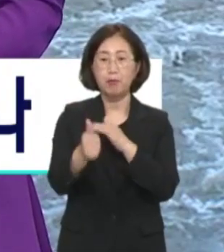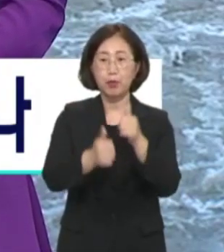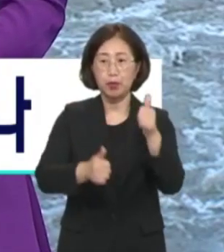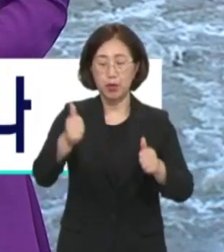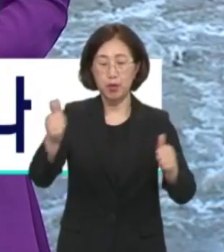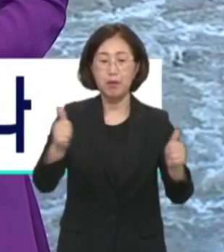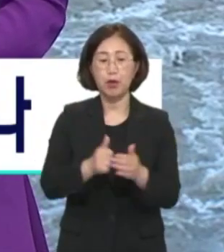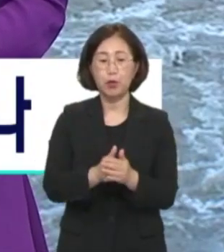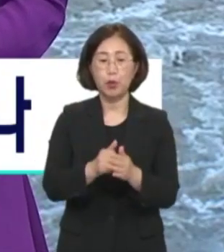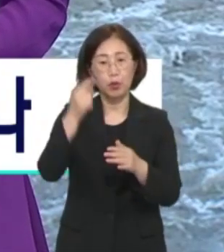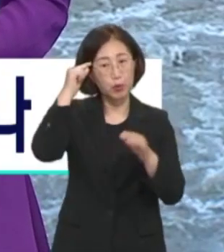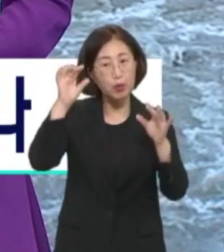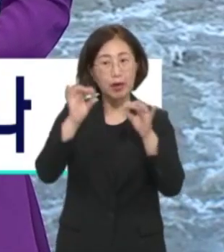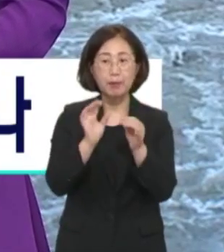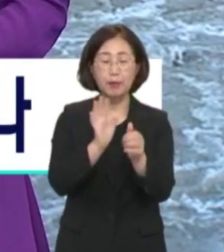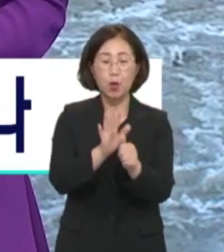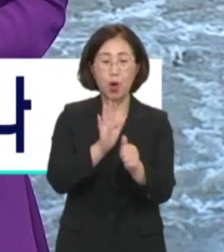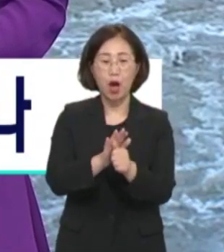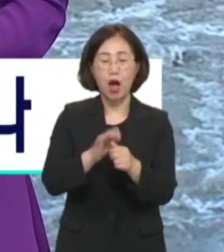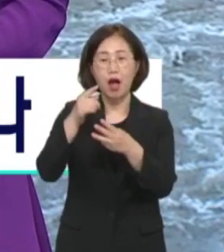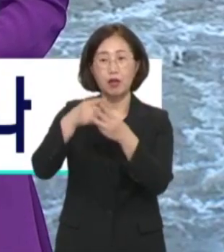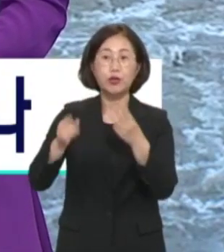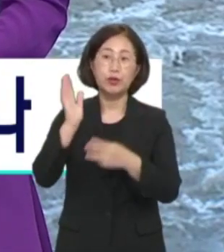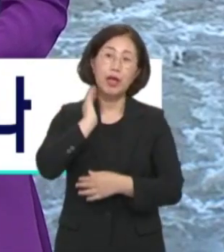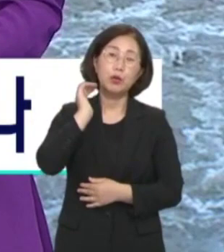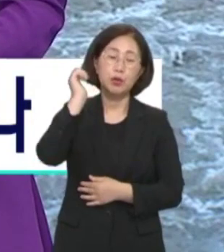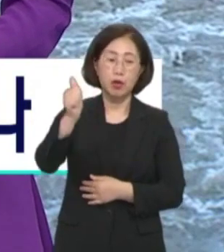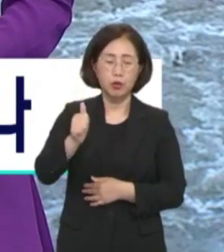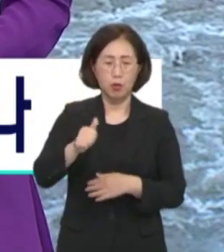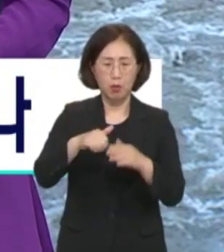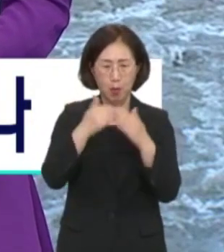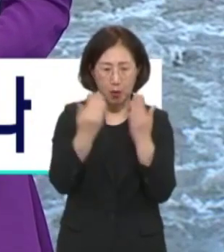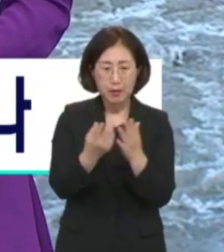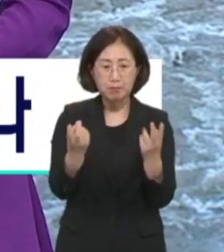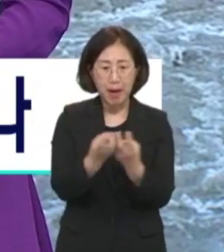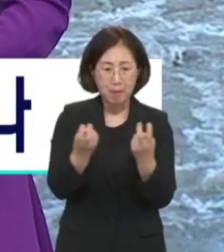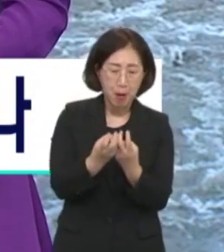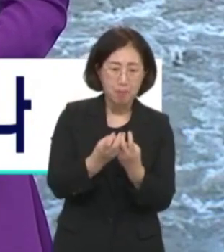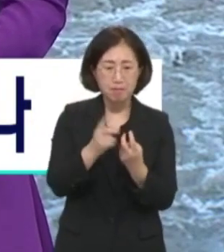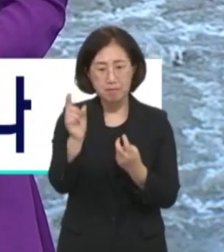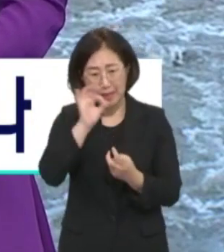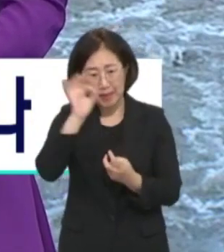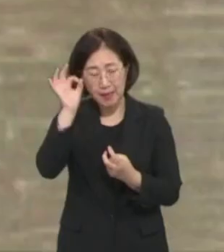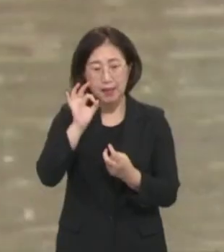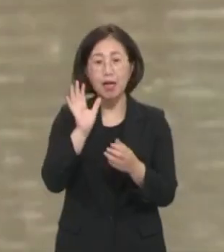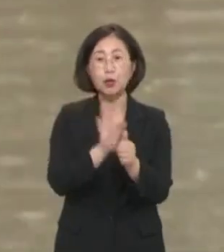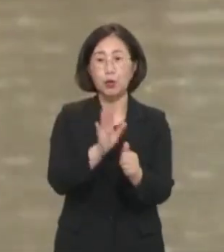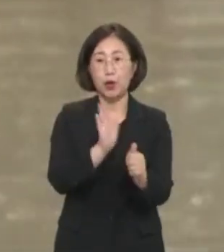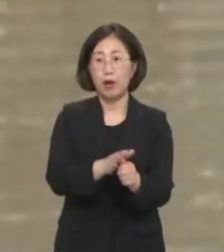윤석열 대통령도 모든 정책 수단을 동원하라고 강조했습니다. 이수복 기자의 보도입니다.